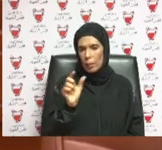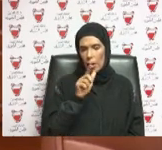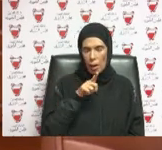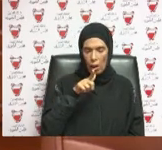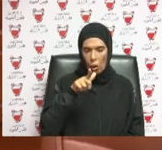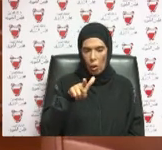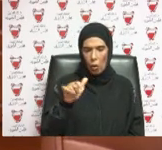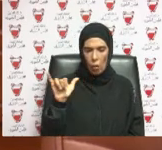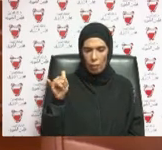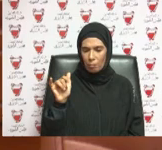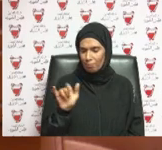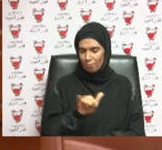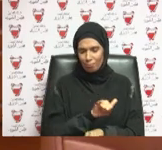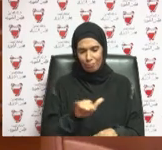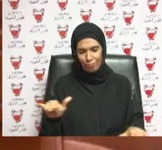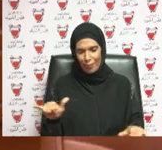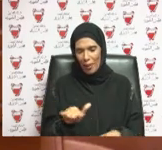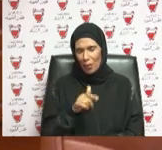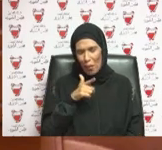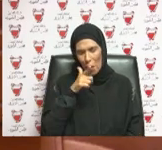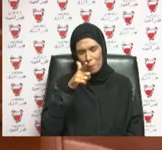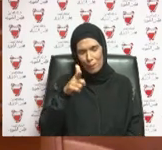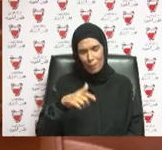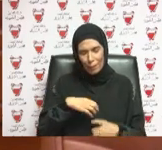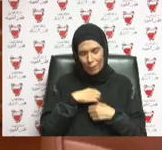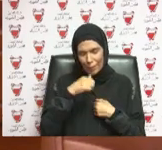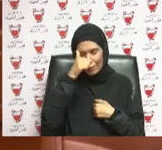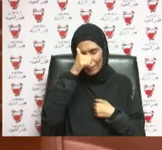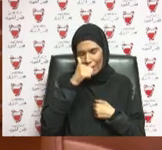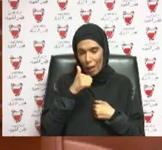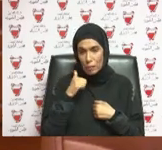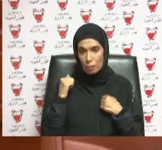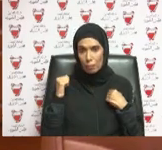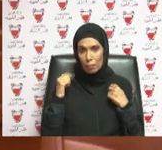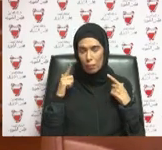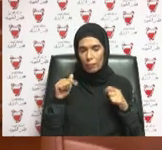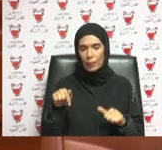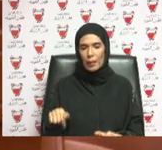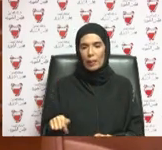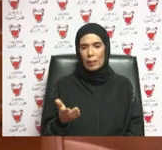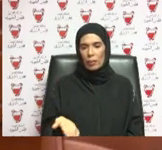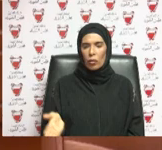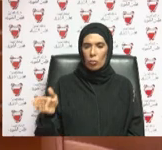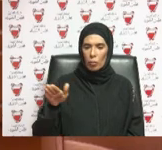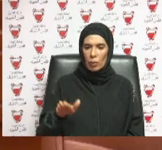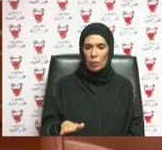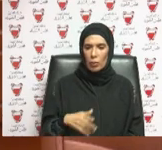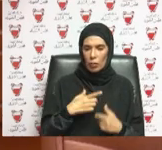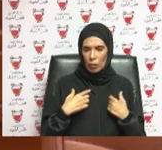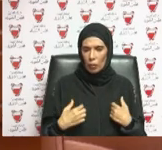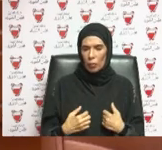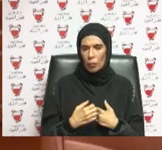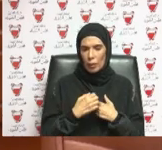العربية غير قادرة على التعبير عن مدى الحزن والصدمة. فمع رحيله انفطرت القلوب، ونحن